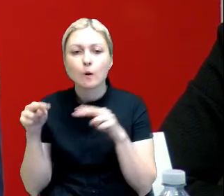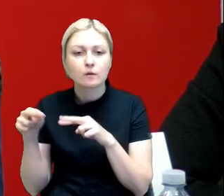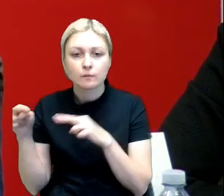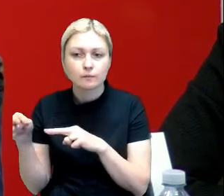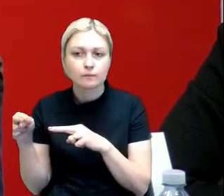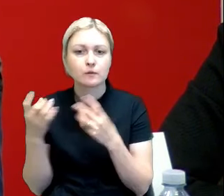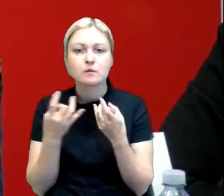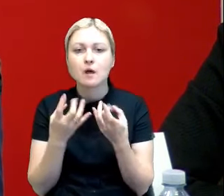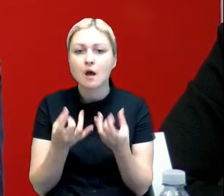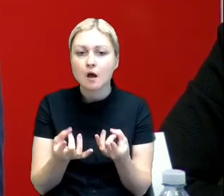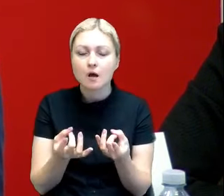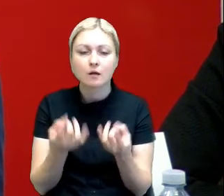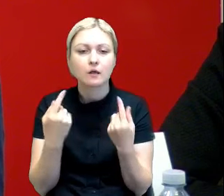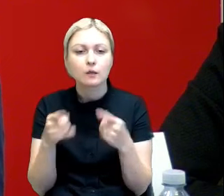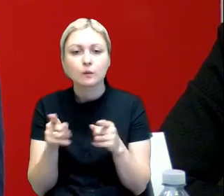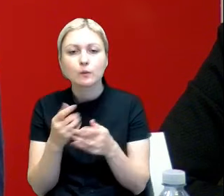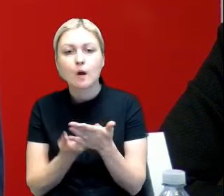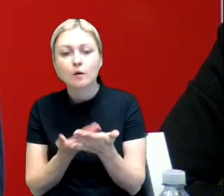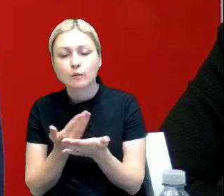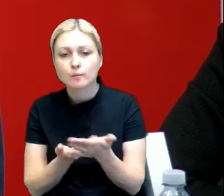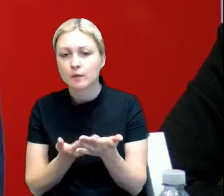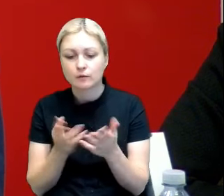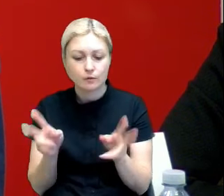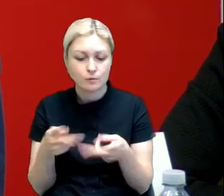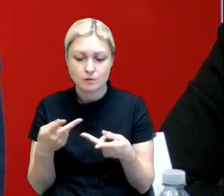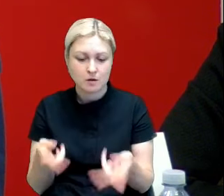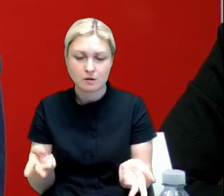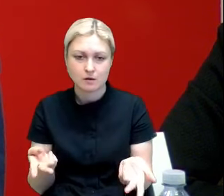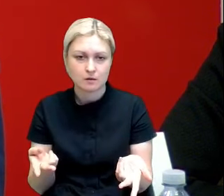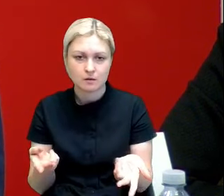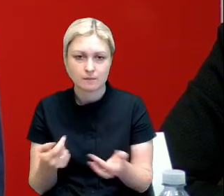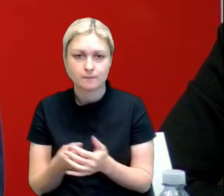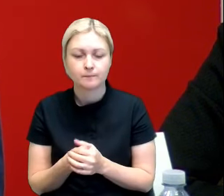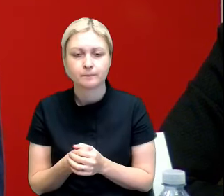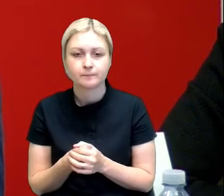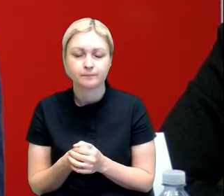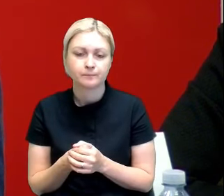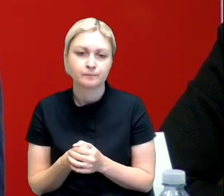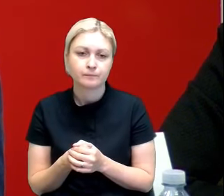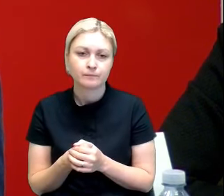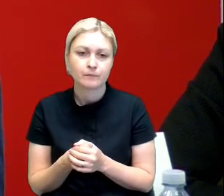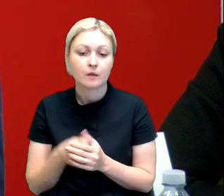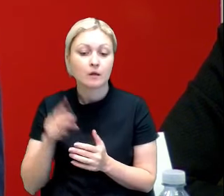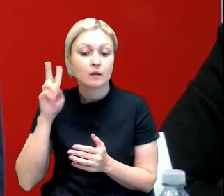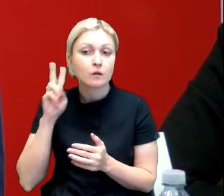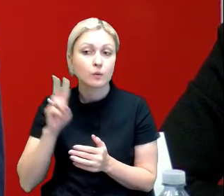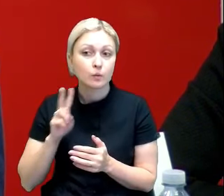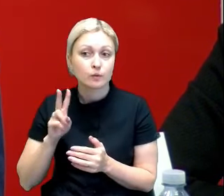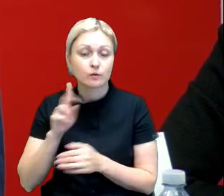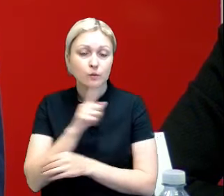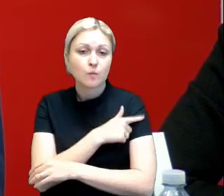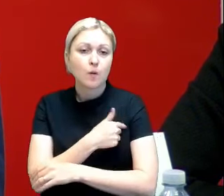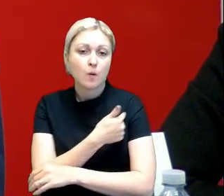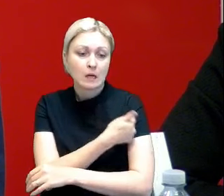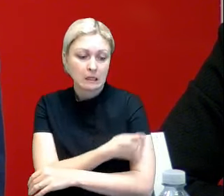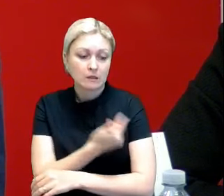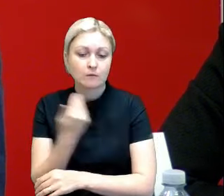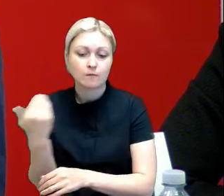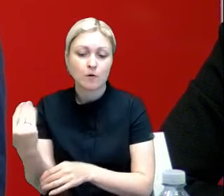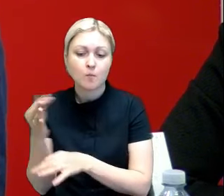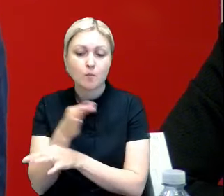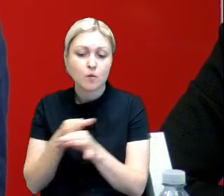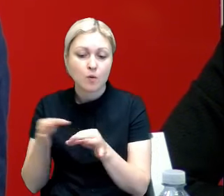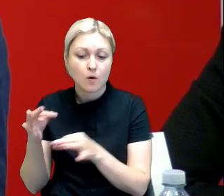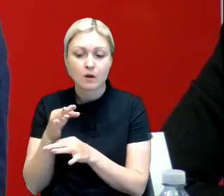kitų argumentų ir nebereikėtų be beteigti jūrininkų poliklinikos projektas jisai nėra